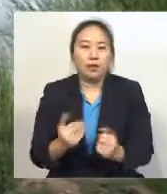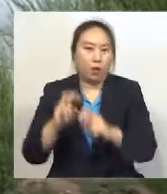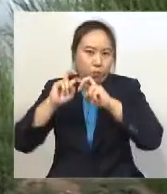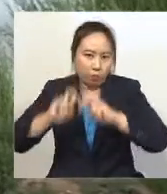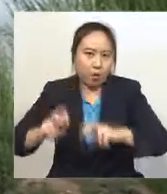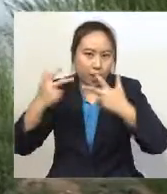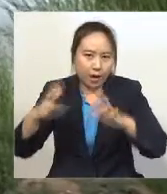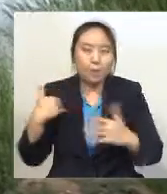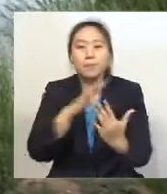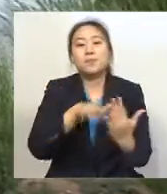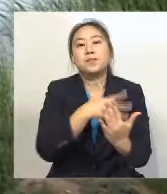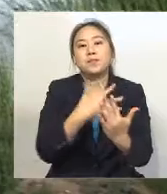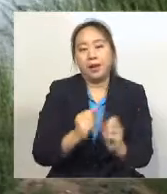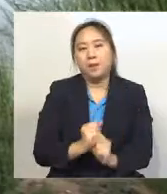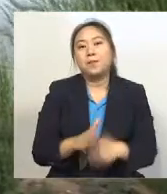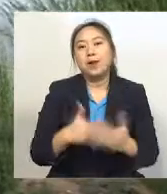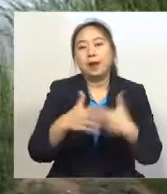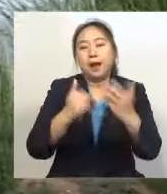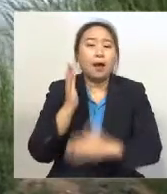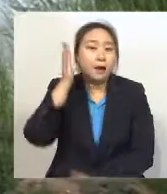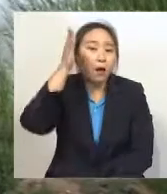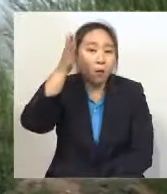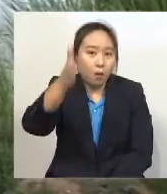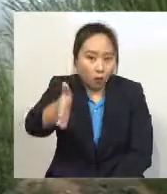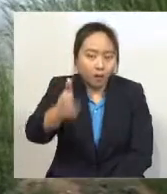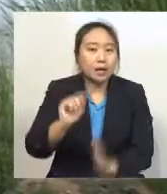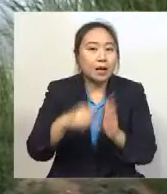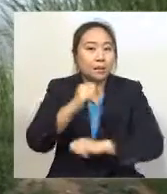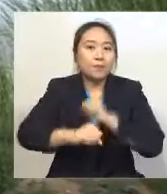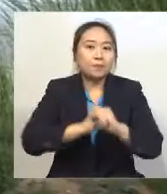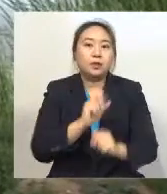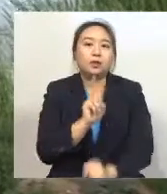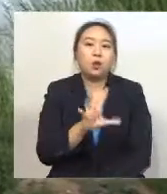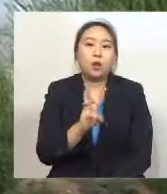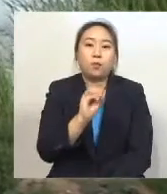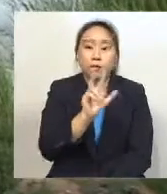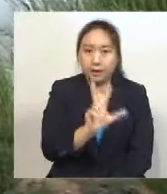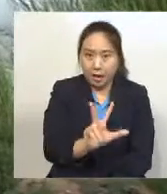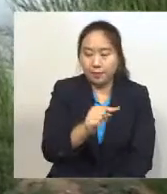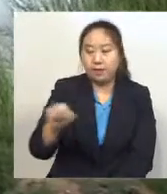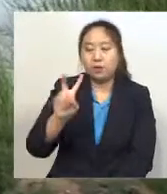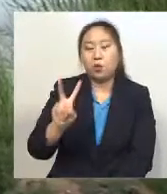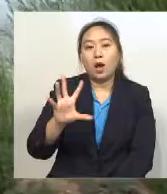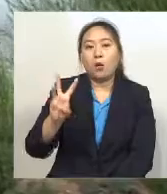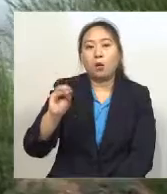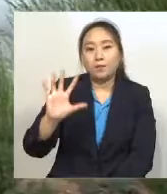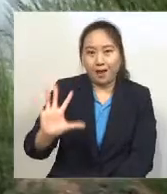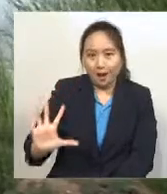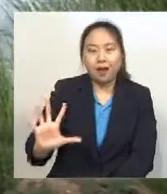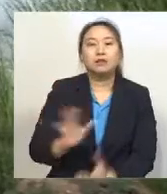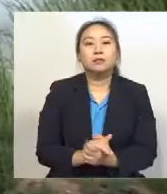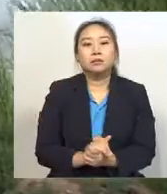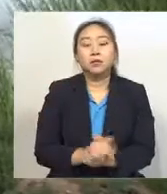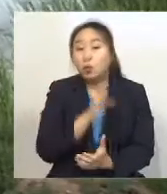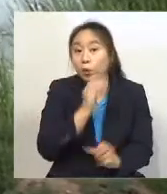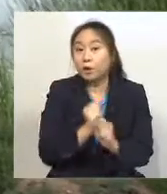นะครับว่าเรามีแผนที่จะพัฒนาในอนาคตข้างหน้าเนี่ยตั้งแต่ปี2563ถึง2565นะครับซึ่งถ้